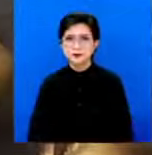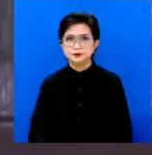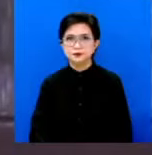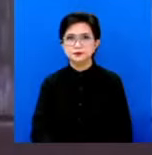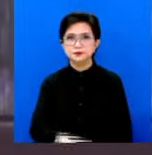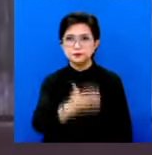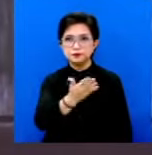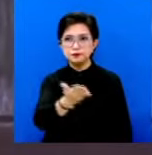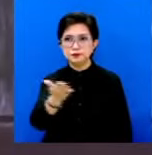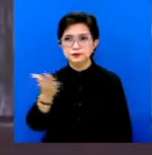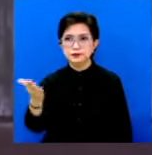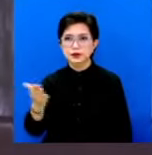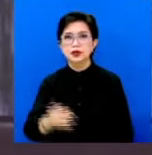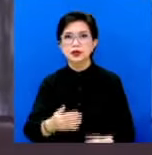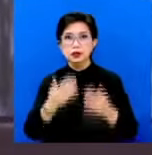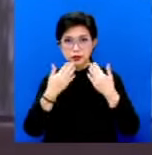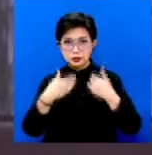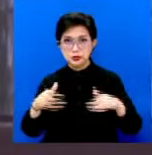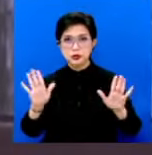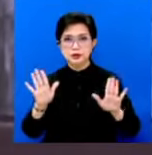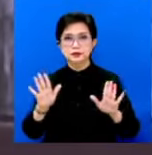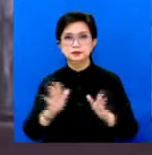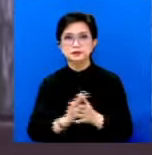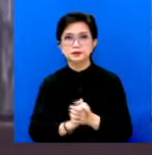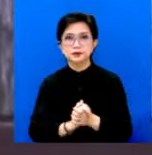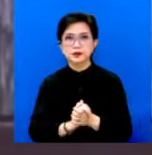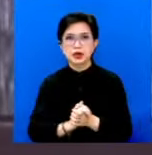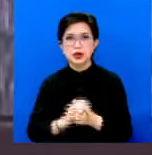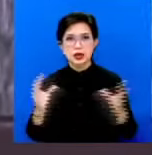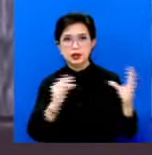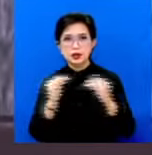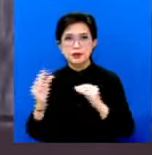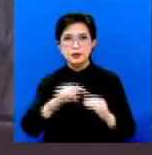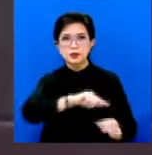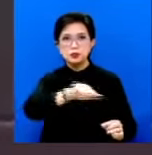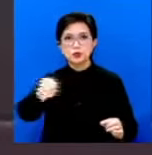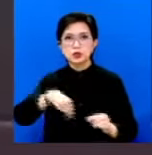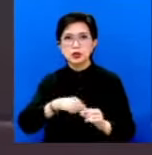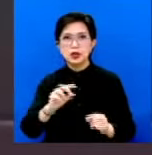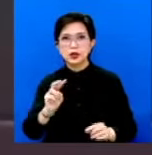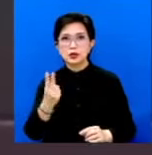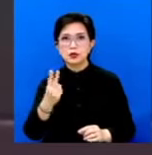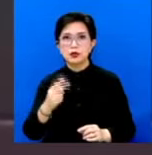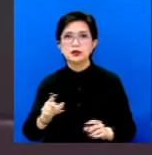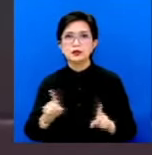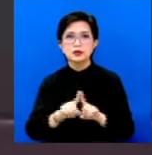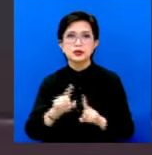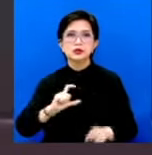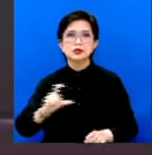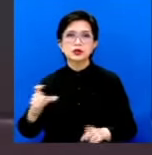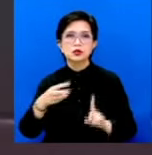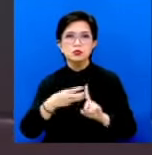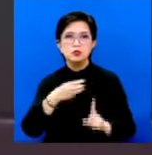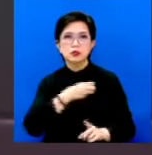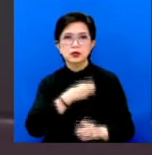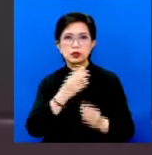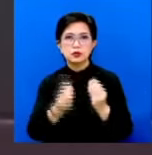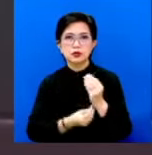Bapak Ibu dan pemirsa, berakhir sudah debat putaran kedua pasangan calon bupati dan calon wakil bupati Kabupaten